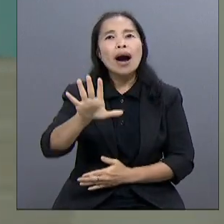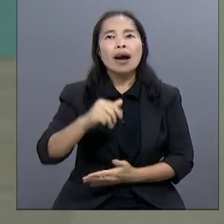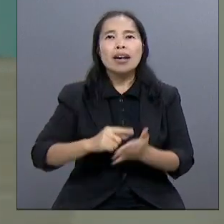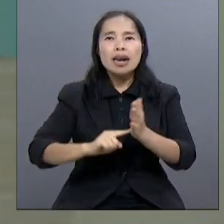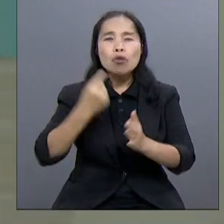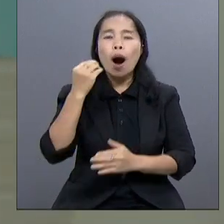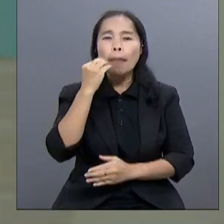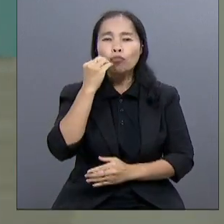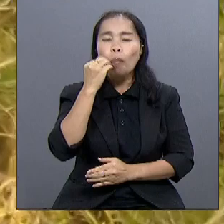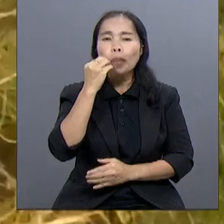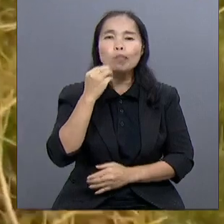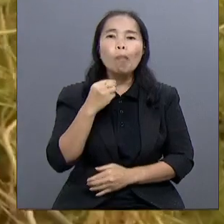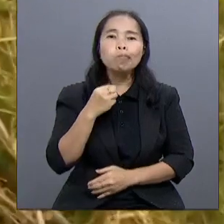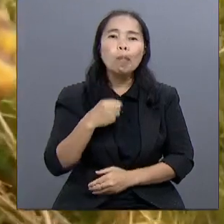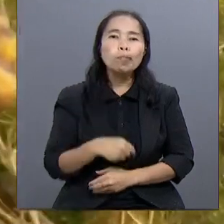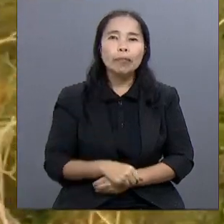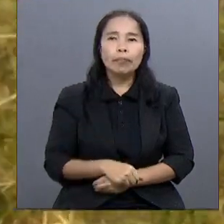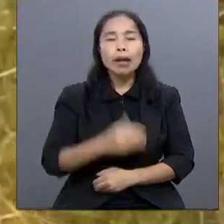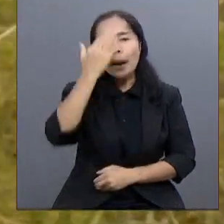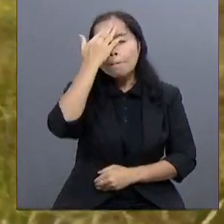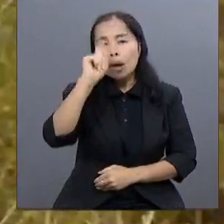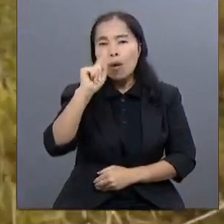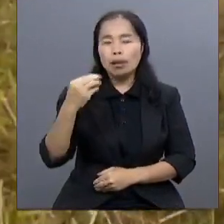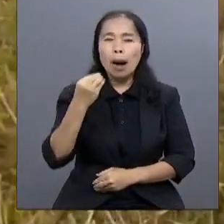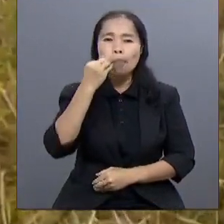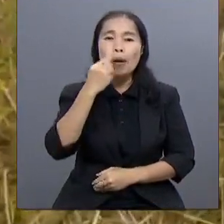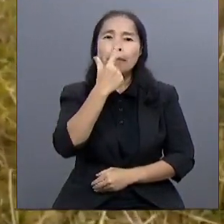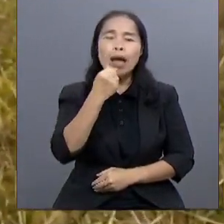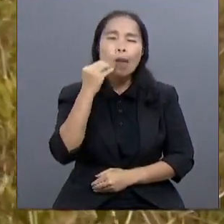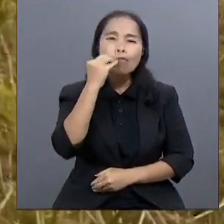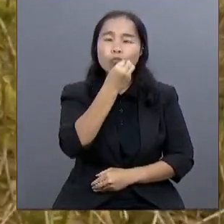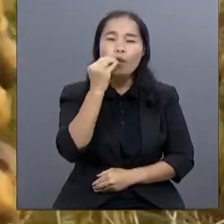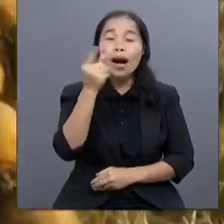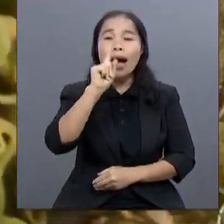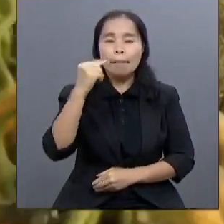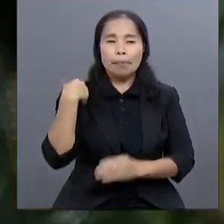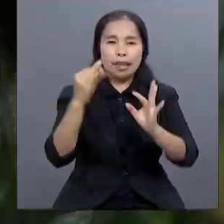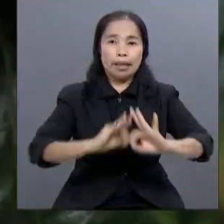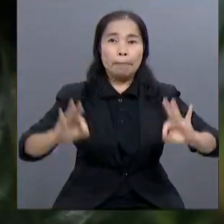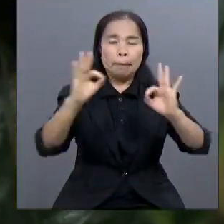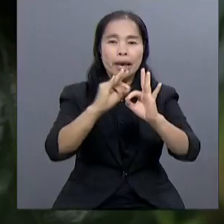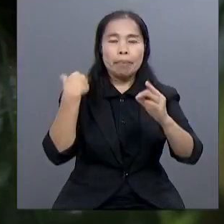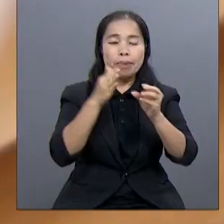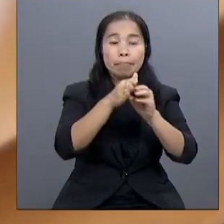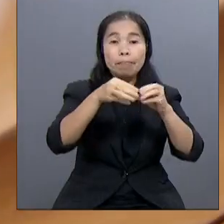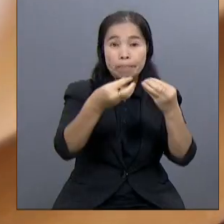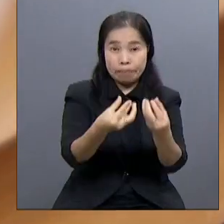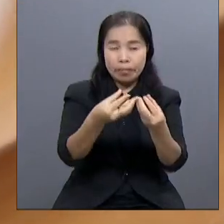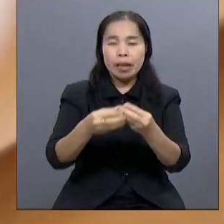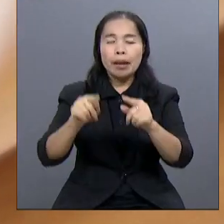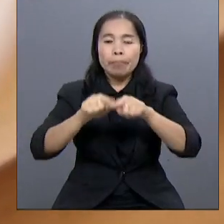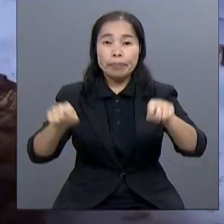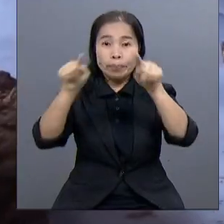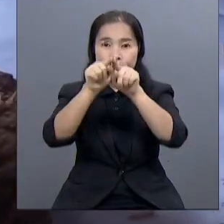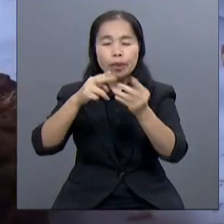ต้นเคี้ยวหมากกันครับ ในการกินหมากจะมีส่วนประกอบสำคัญได้แก่หมากใบพลูปูนสีเ